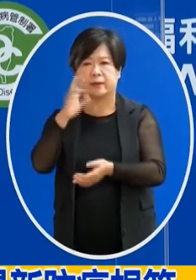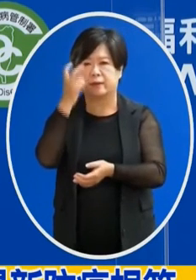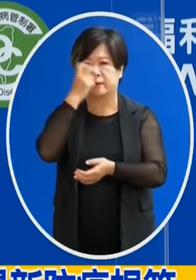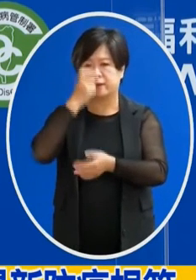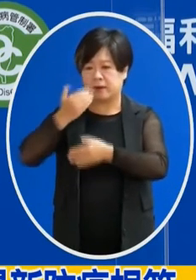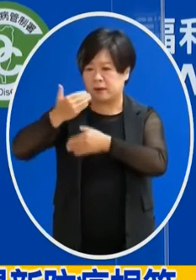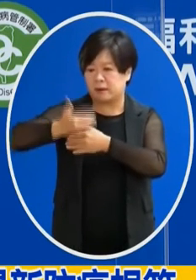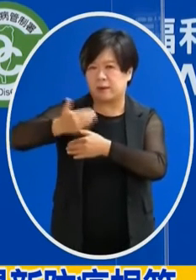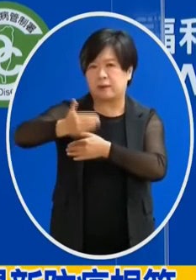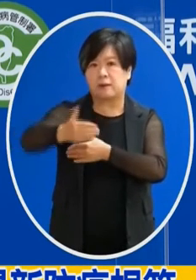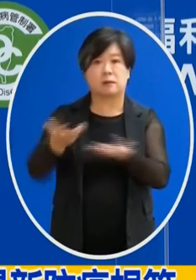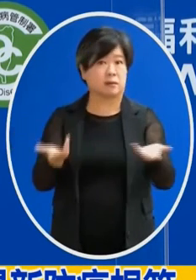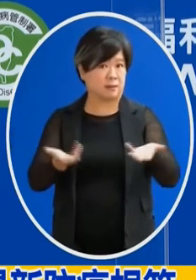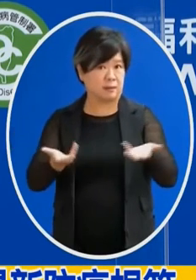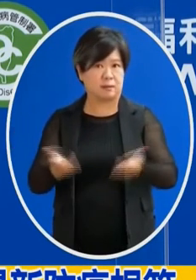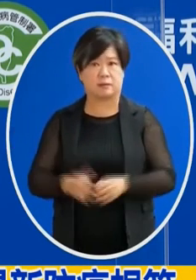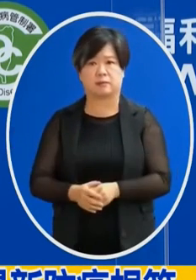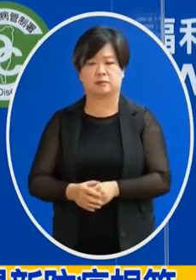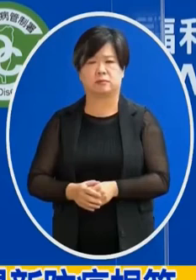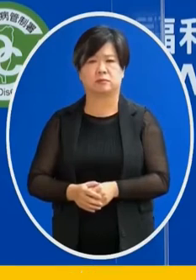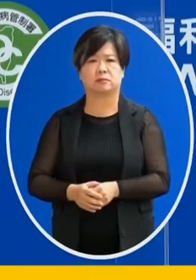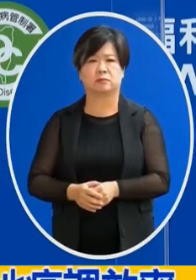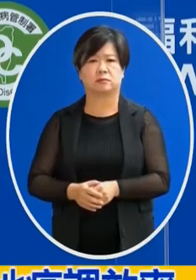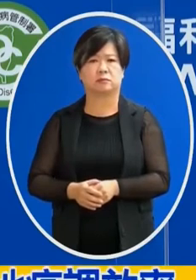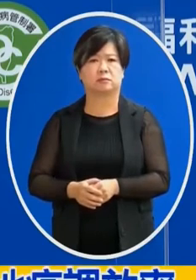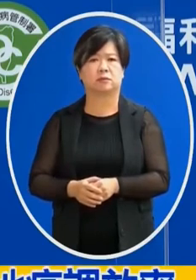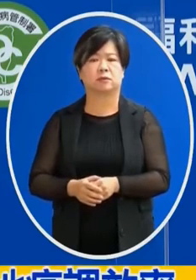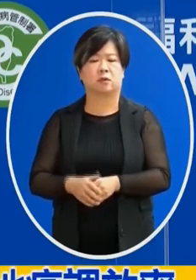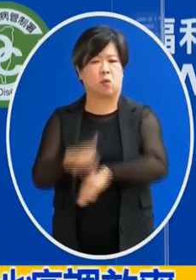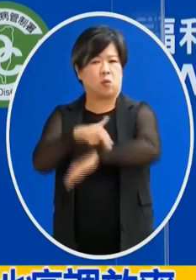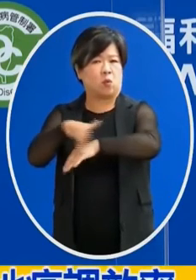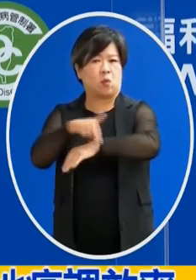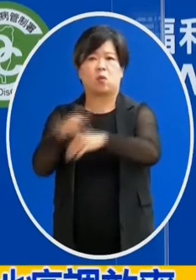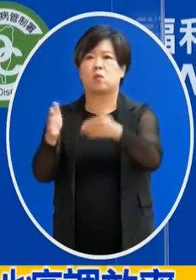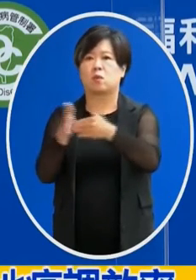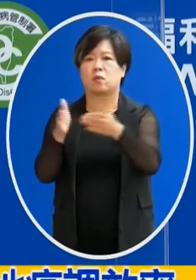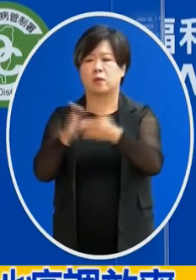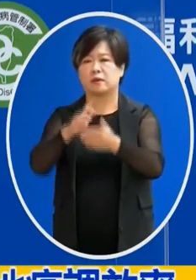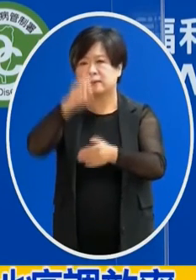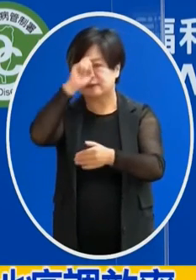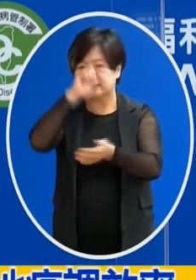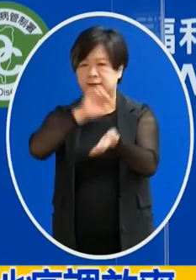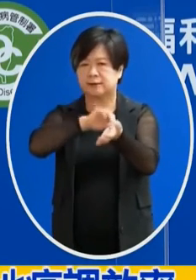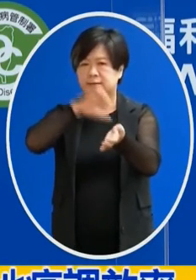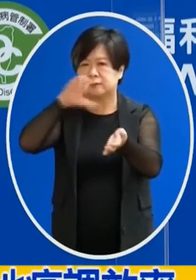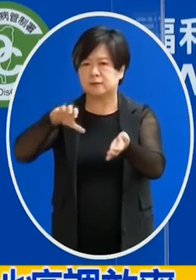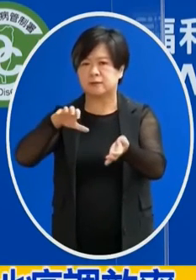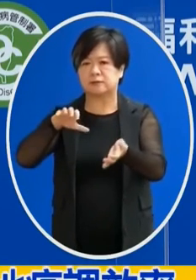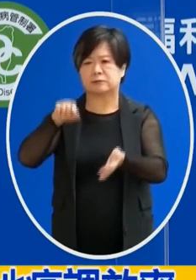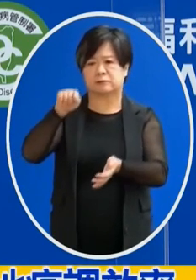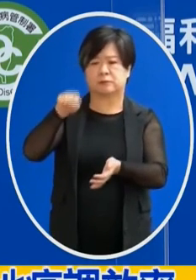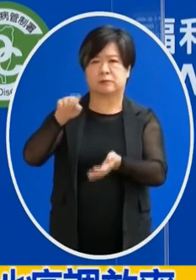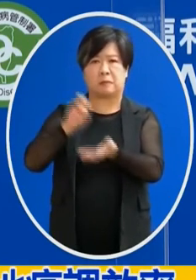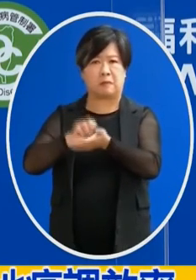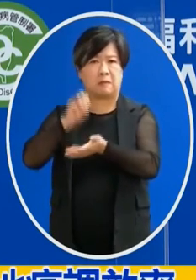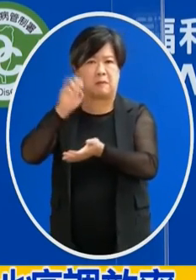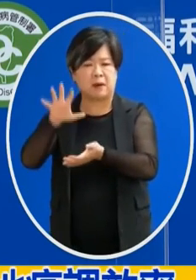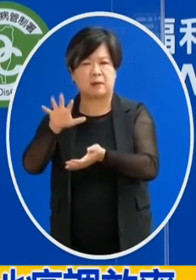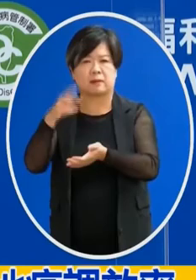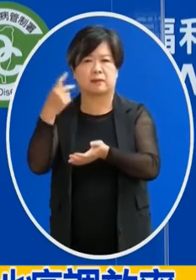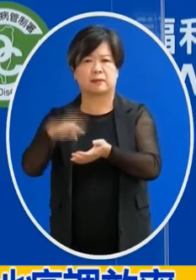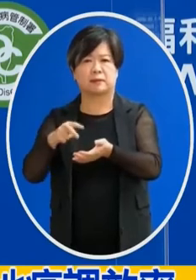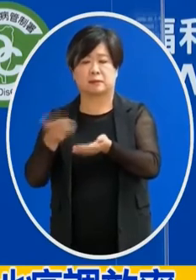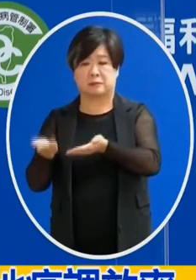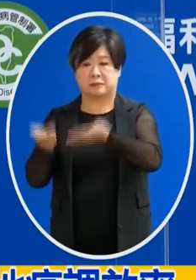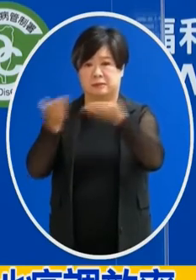程的部分，那已经规划了这个机制来减少医疗院所端通报及送